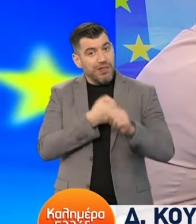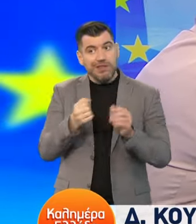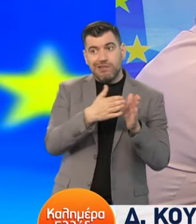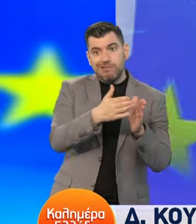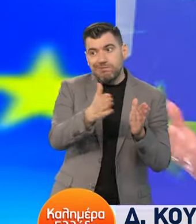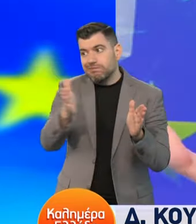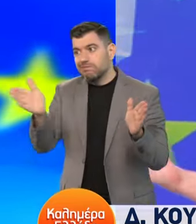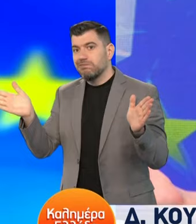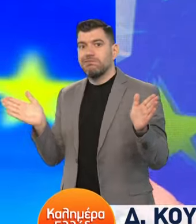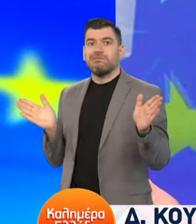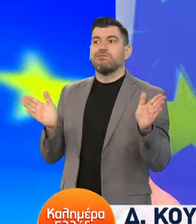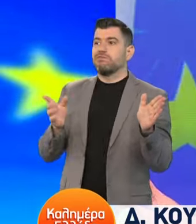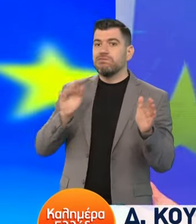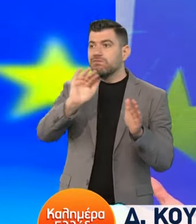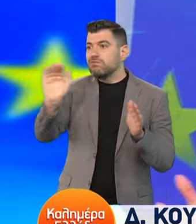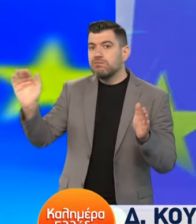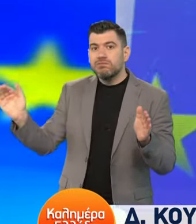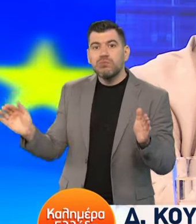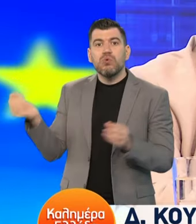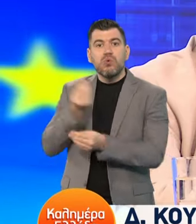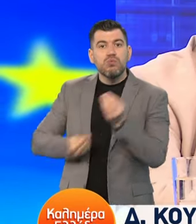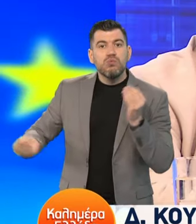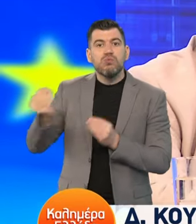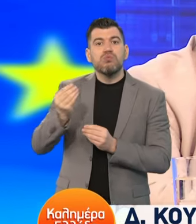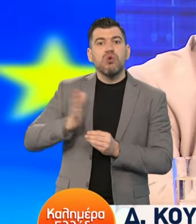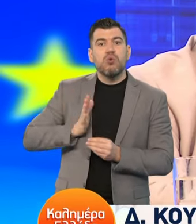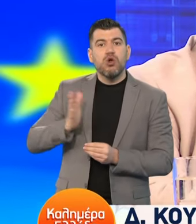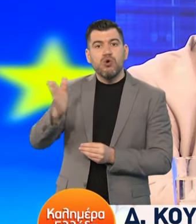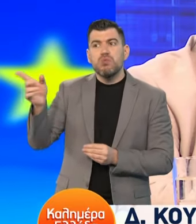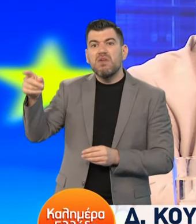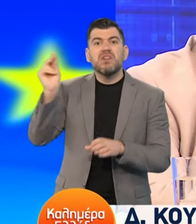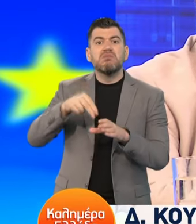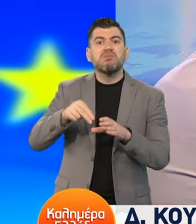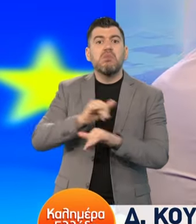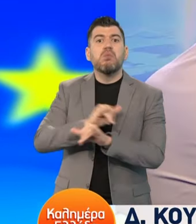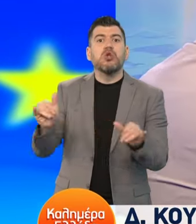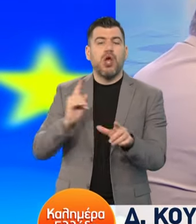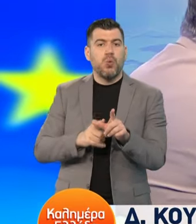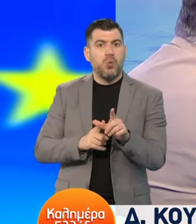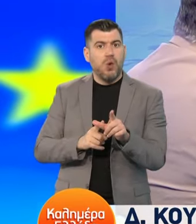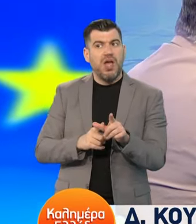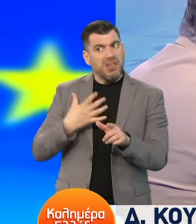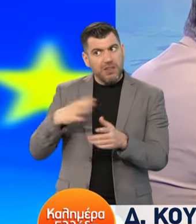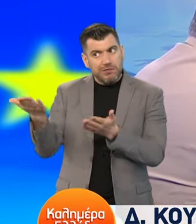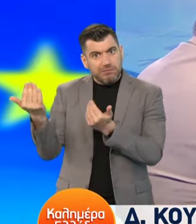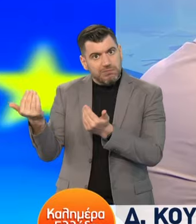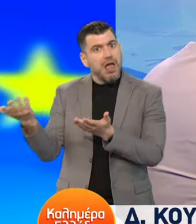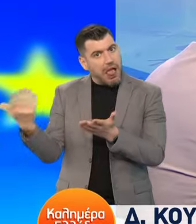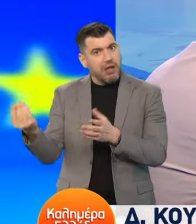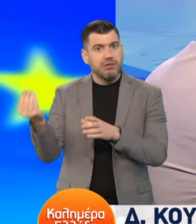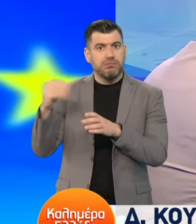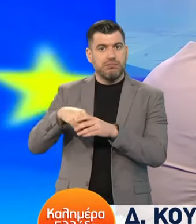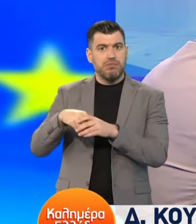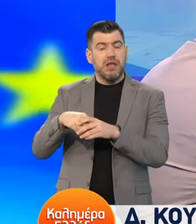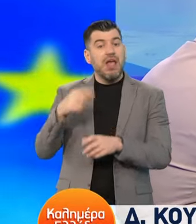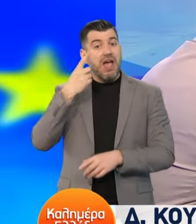σε ευρύτερες κοινωνικές ομάδες που μπορεί να μην είχαν ψηφίσει και ποτέ ΚΚΕ. Επειδή βλέπουμε μια Νέα Δημοκρατία που, με βάση τις δημοσκοπήσεις